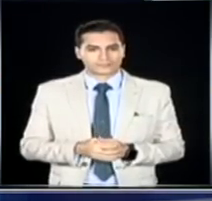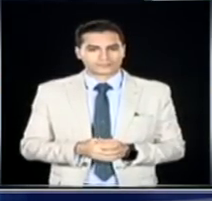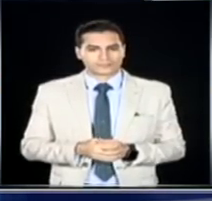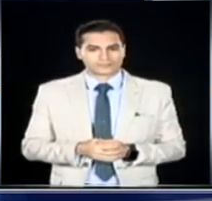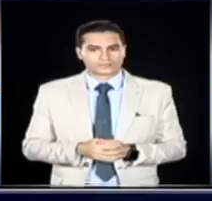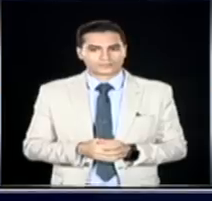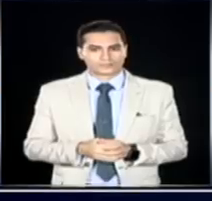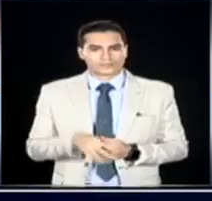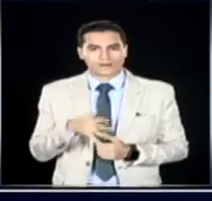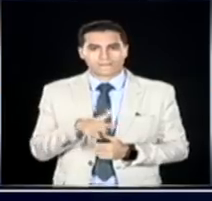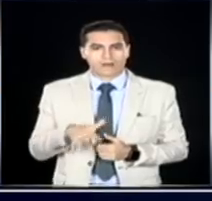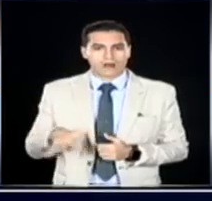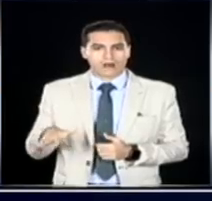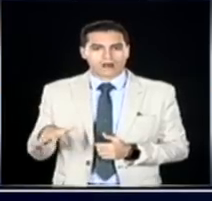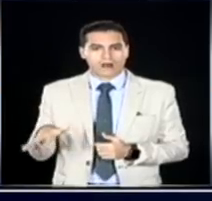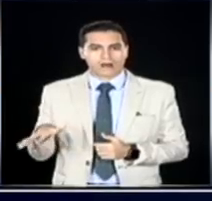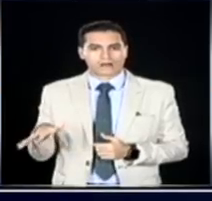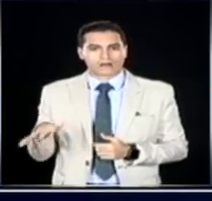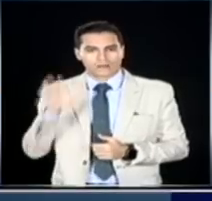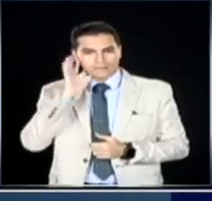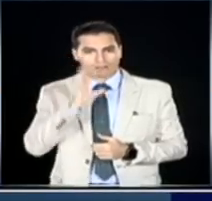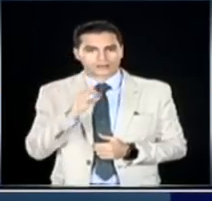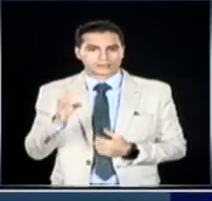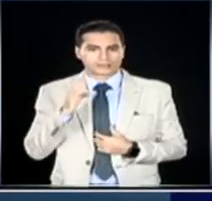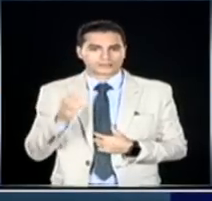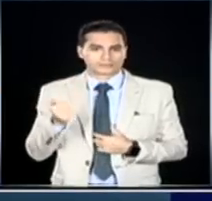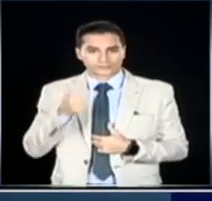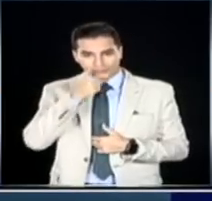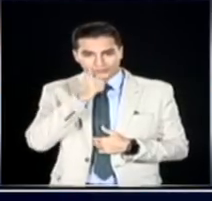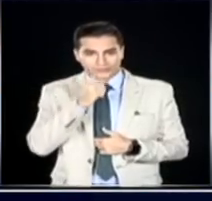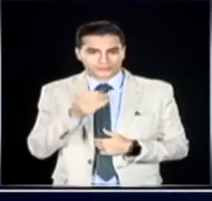من الانهار اجابتك